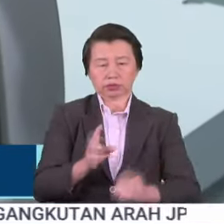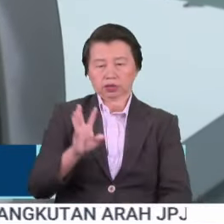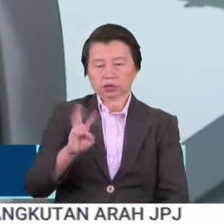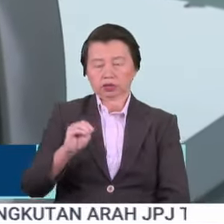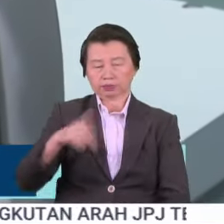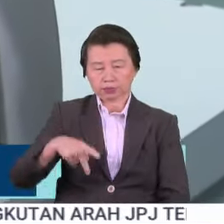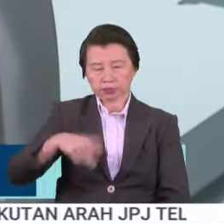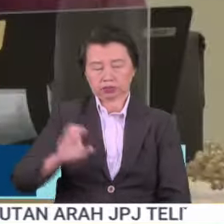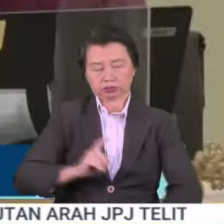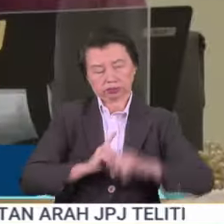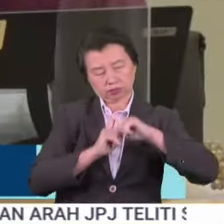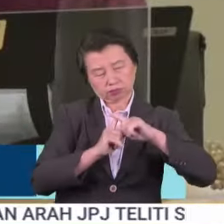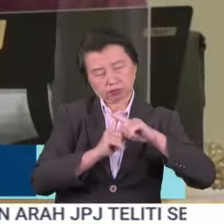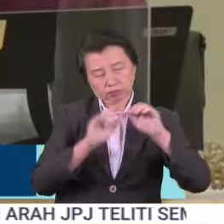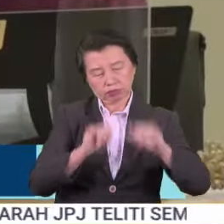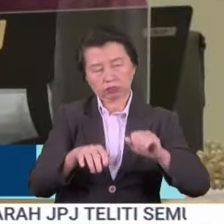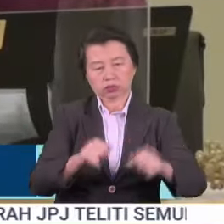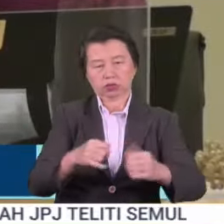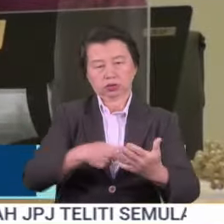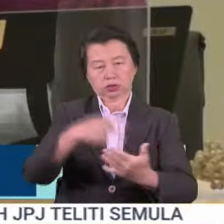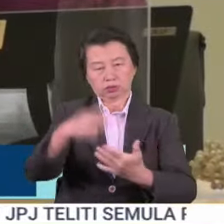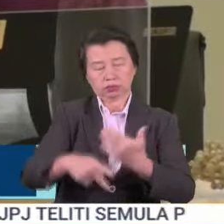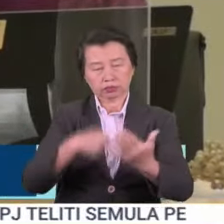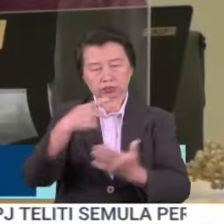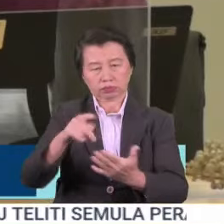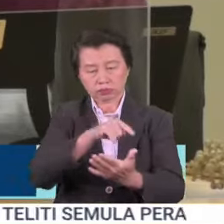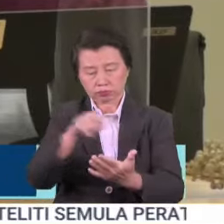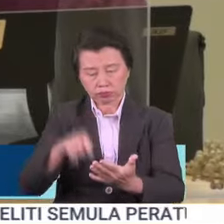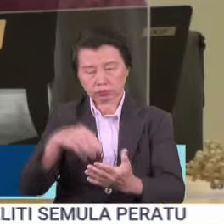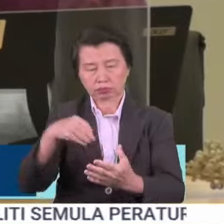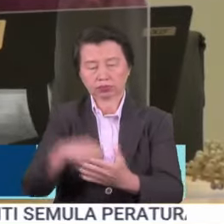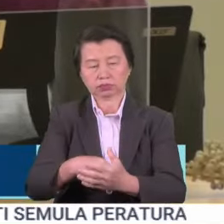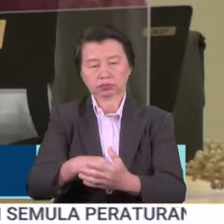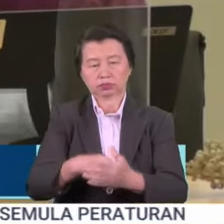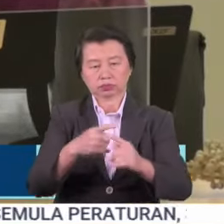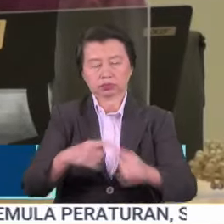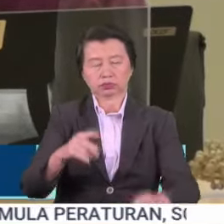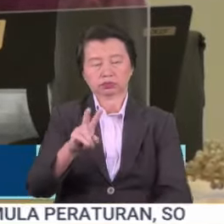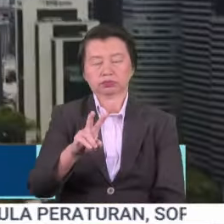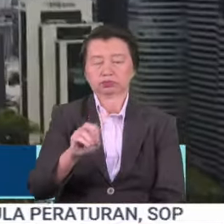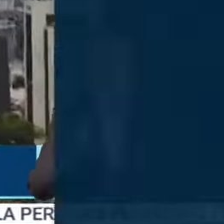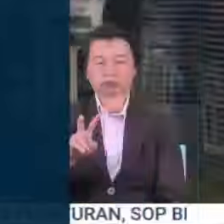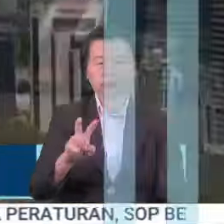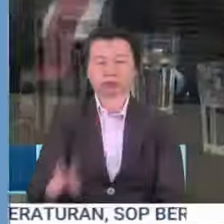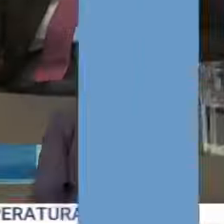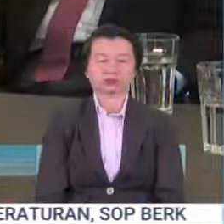MPC juga optimis inisiatif-inisiatif yang digariskan dalam Belanjawan 2024.